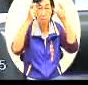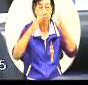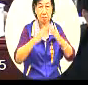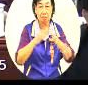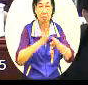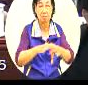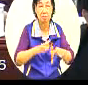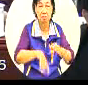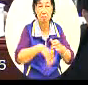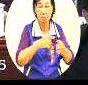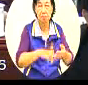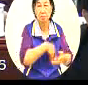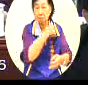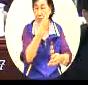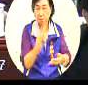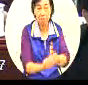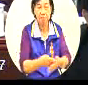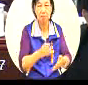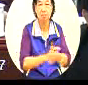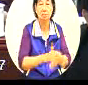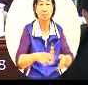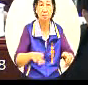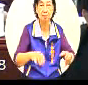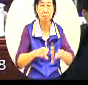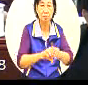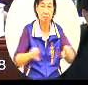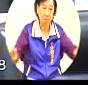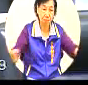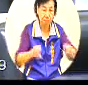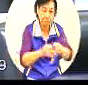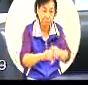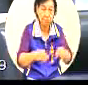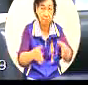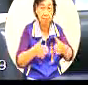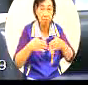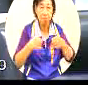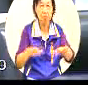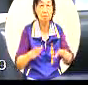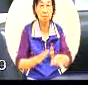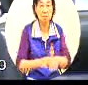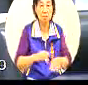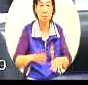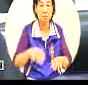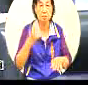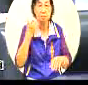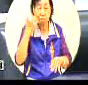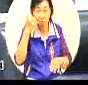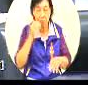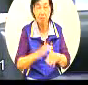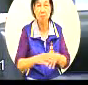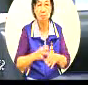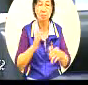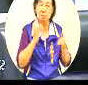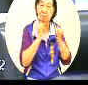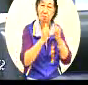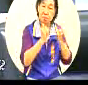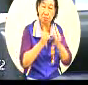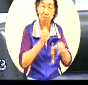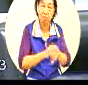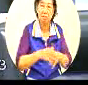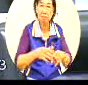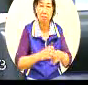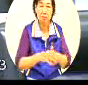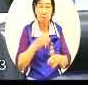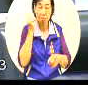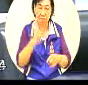接管？ 那当然要全部接管了哈。 希望接管嘛，但是现在民众如果他认为说我没接管，我每个月我免交那个钱，